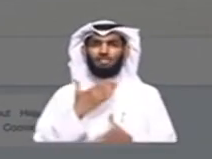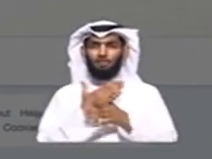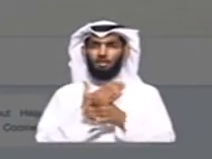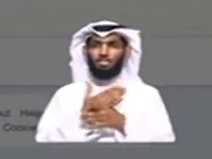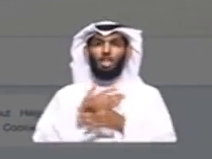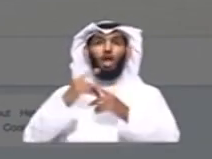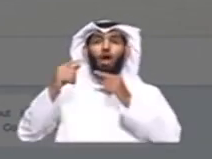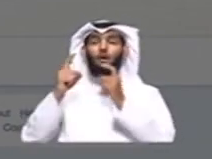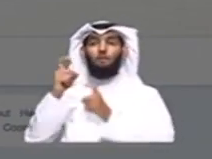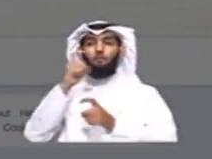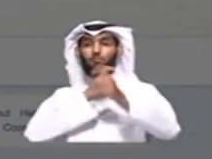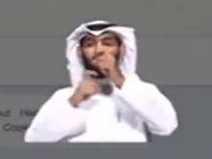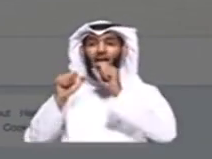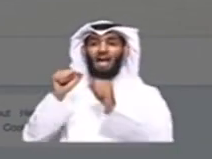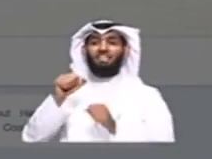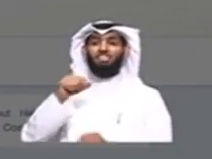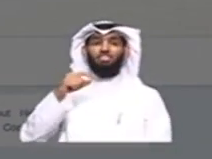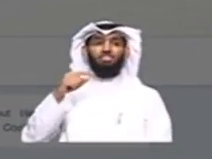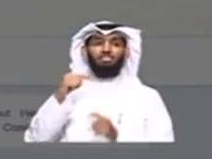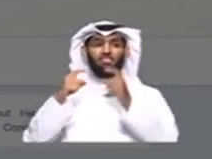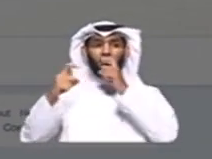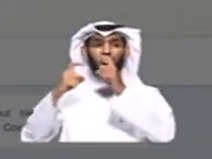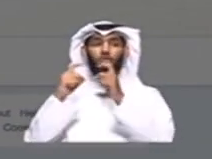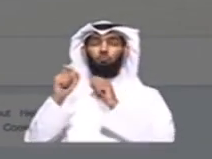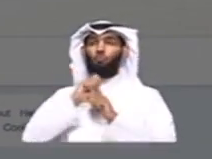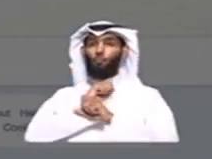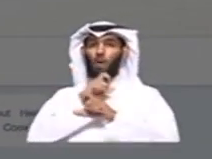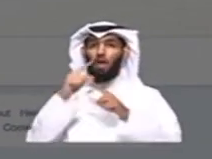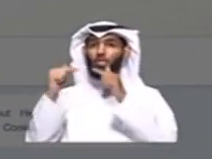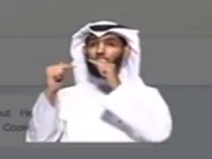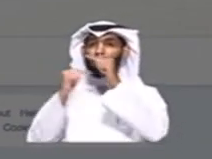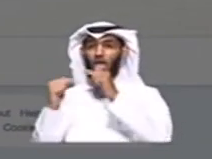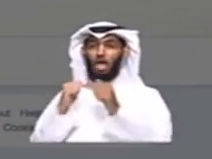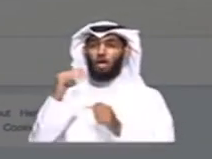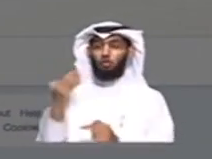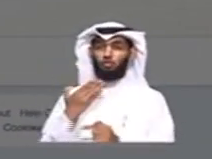هذه المسابقه تحمل اسم شخصيه نفس هذه الشخصيه محمد صلى الله عليه وسلم.